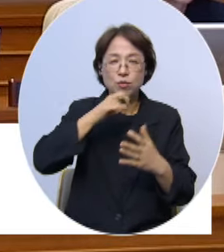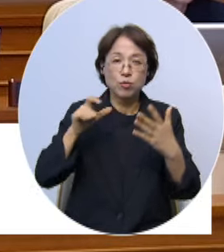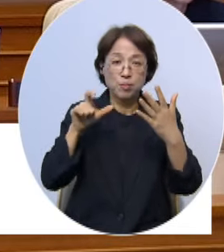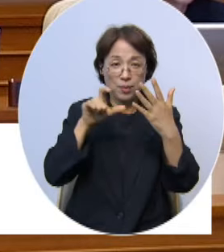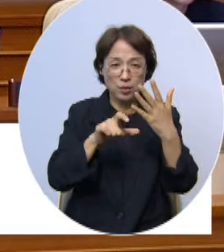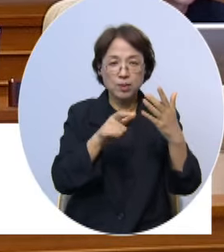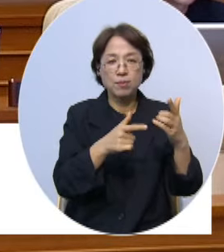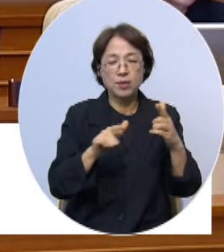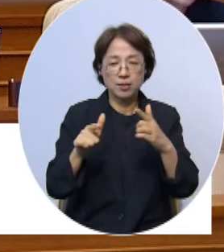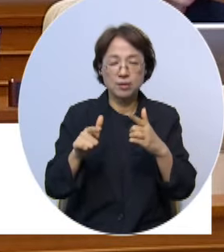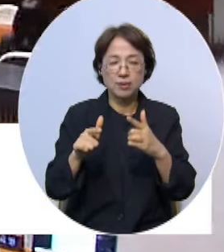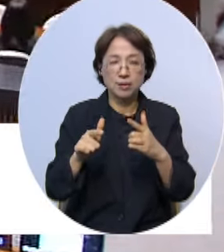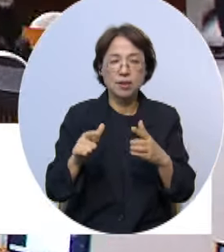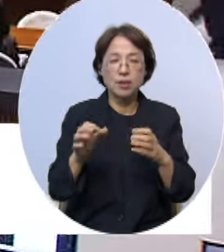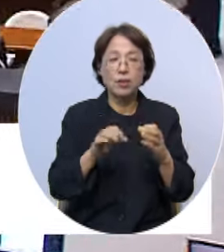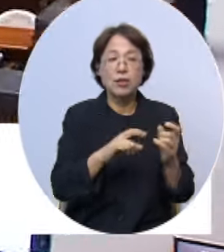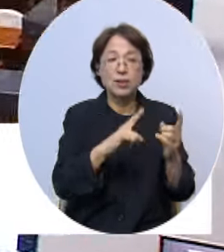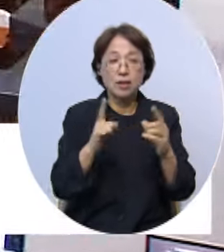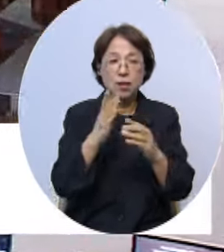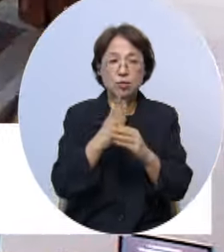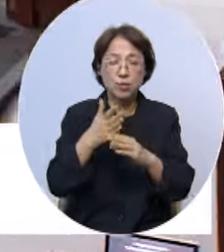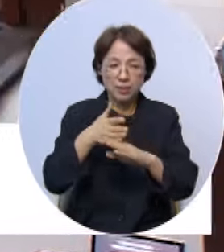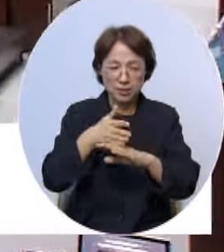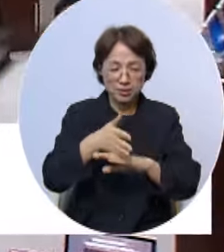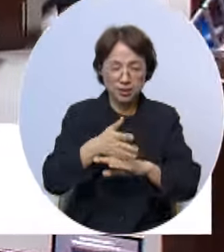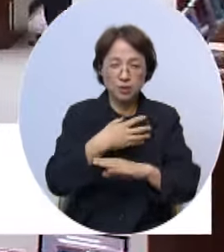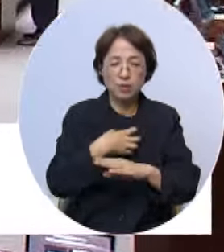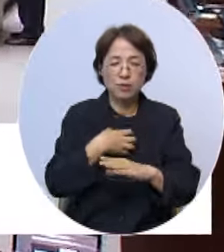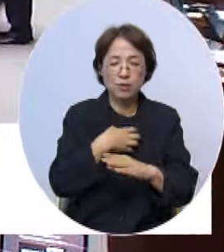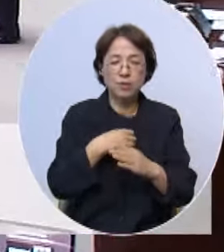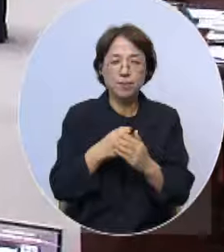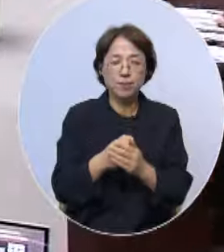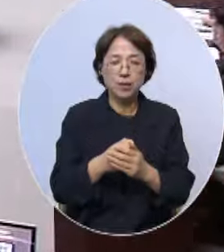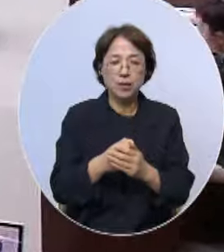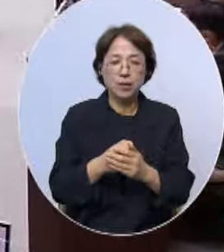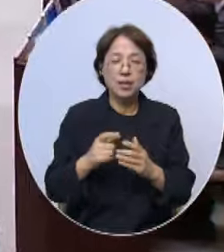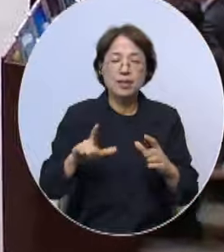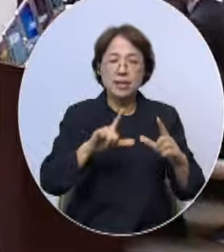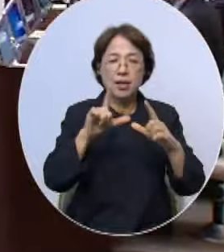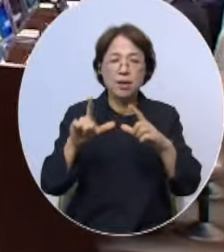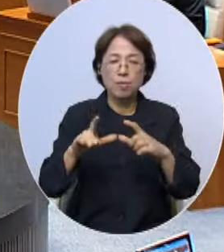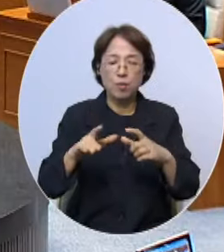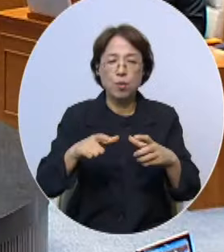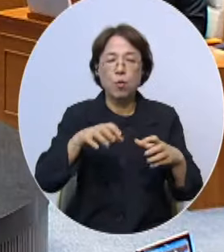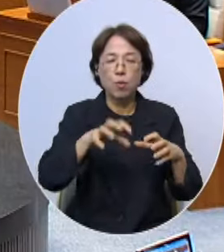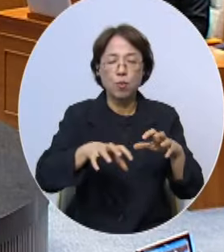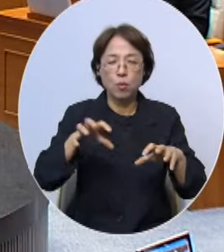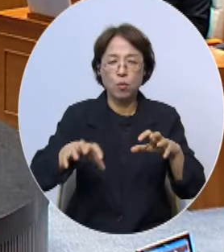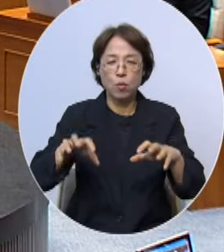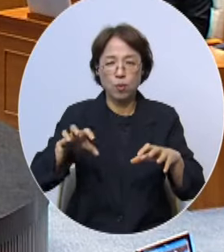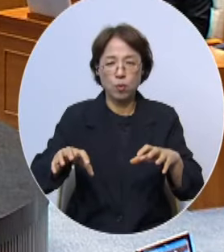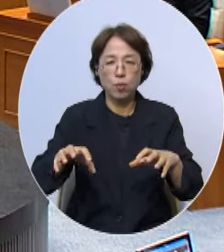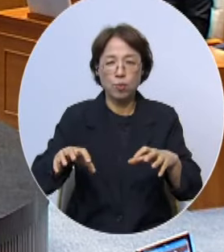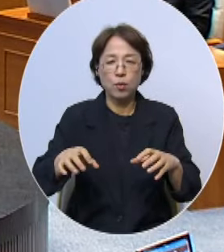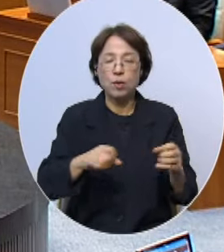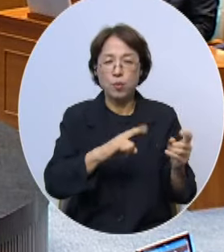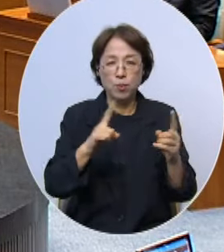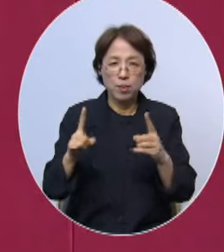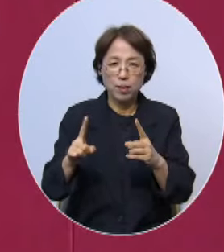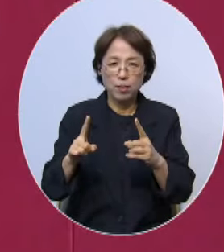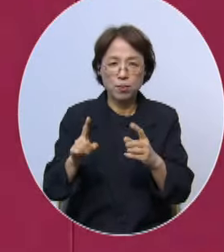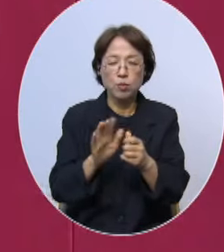속도를 우려했습니다 그러면서 국민의 3 구석구석 경기 회복 기가 전달되도록 정부가 최선을 다하고 있다고